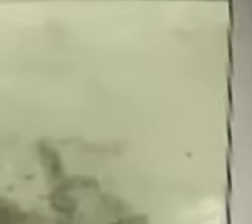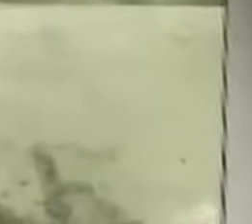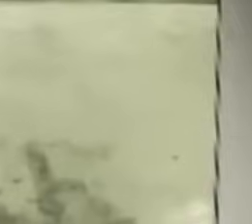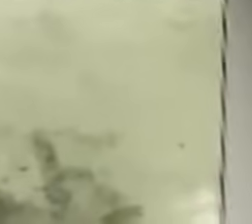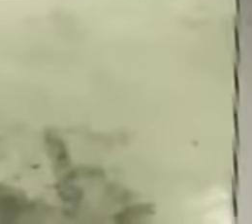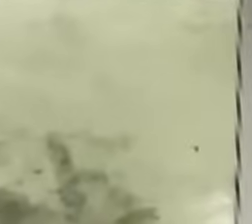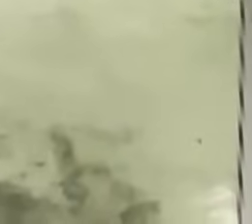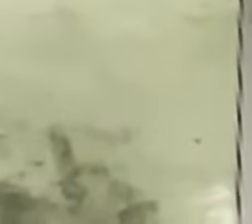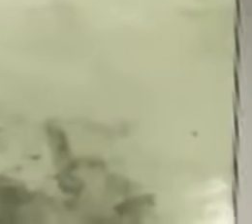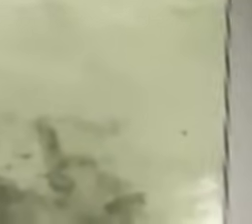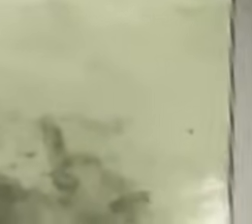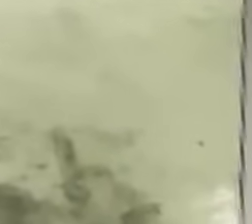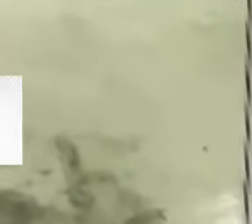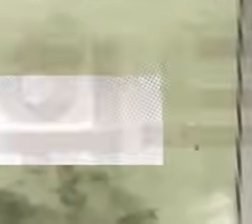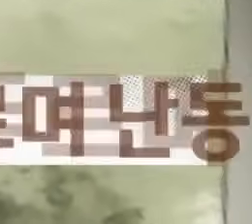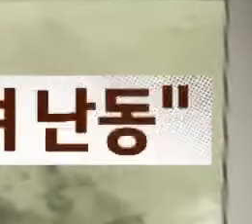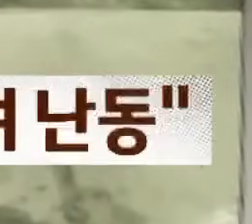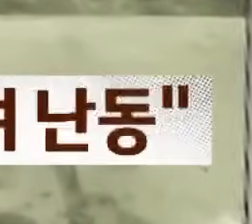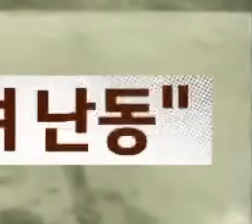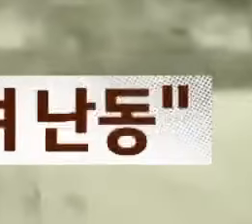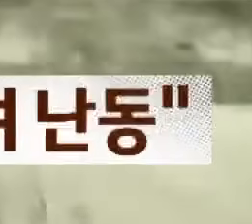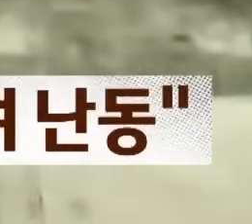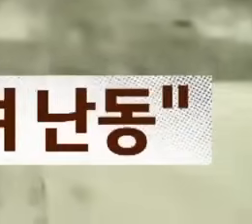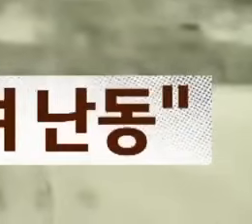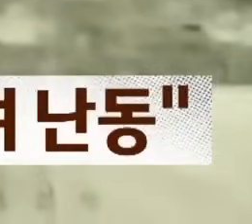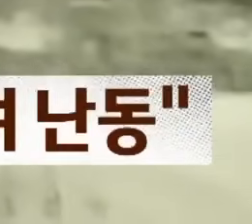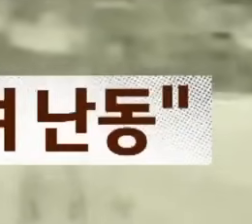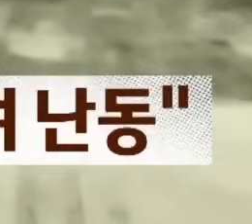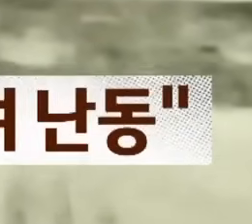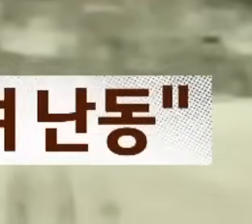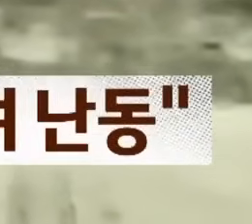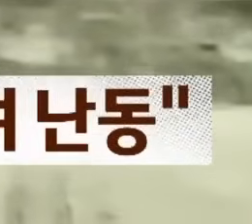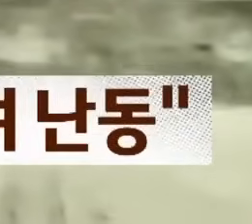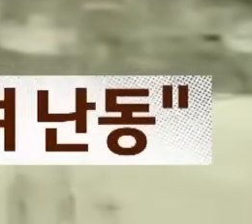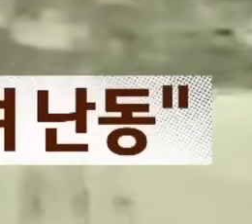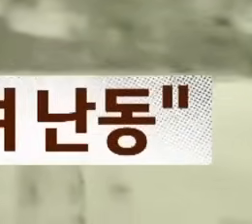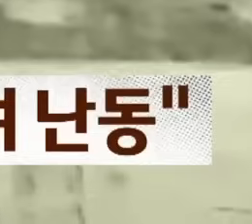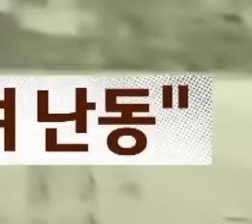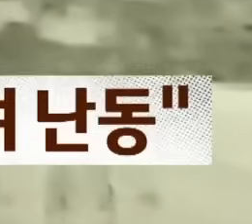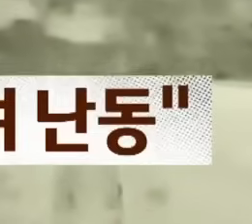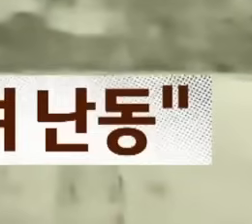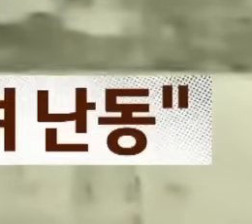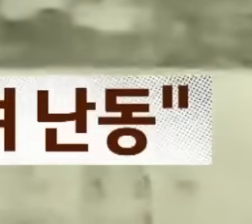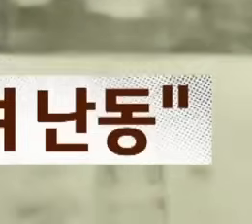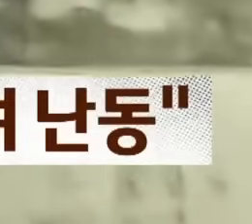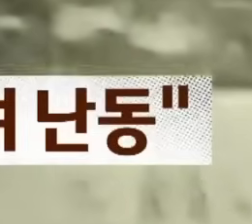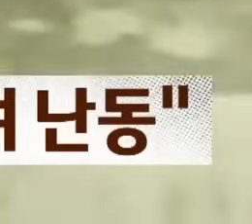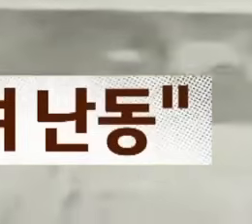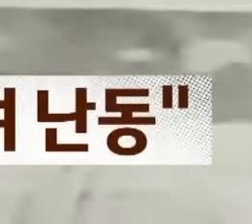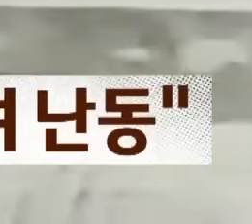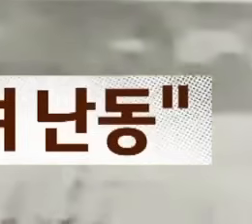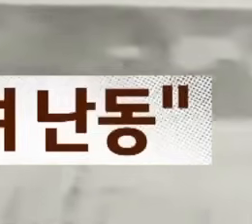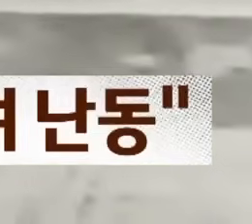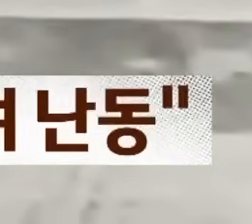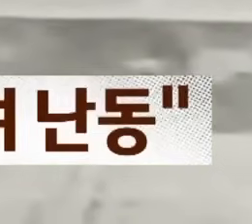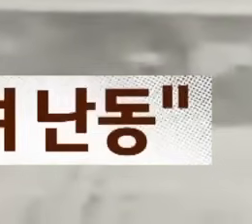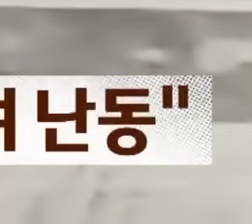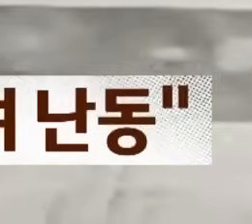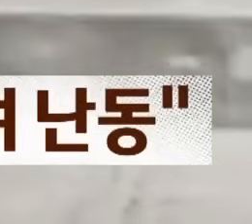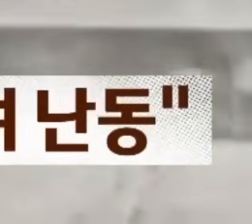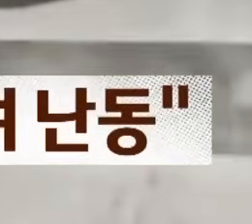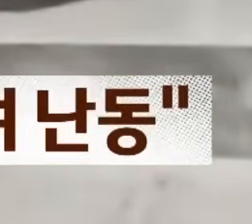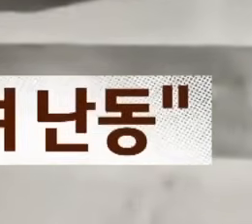오늘의 사건 반장입니다. 급여 문제로 갈등이 있었던 사장에게 돈도 받지 못하고 폭행까지 당했다는 제보가